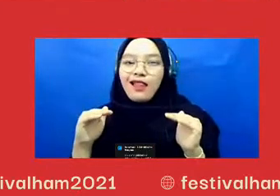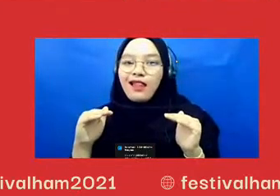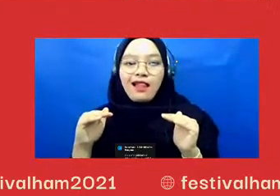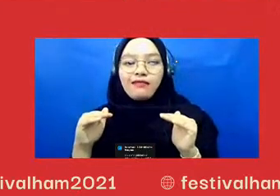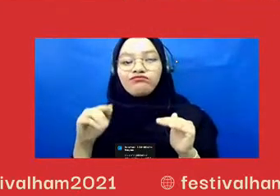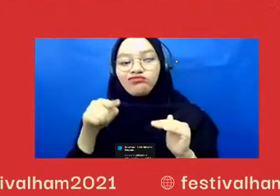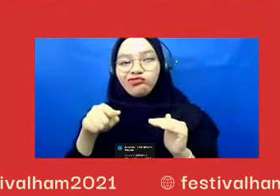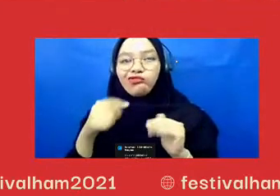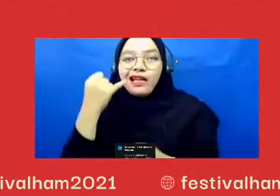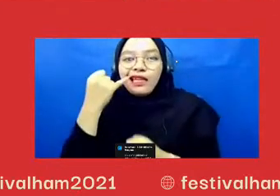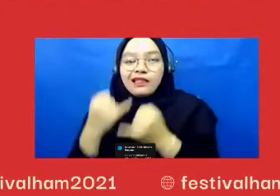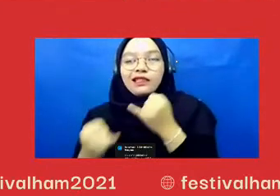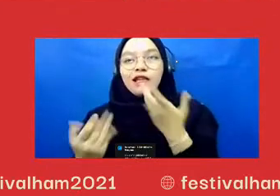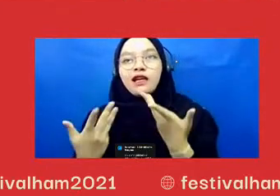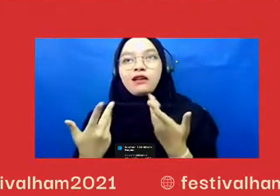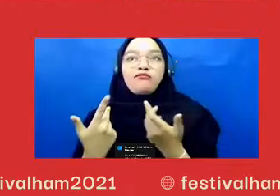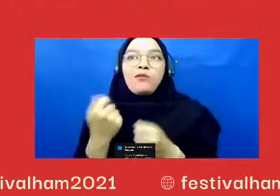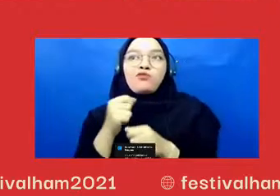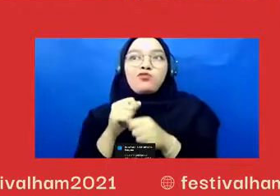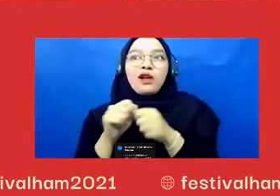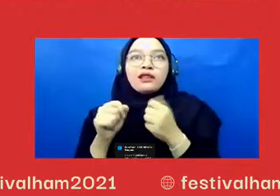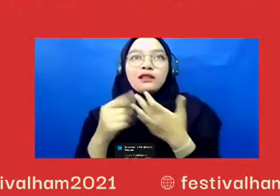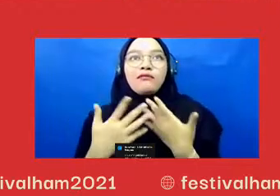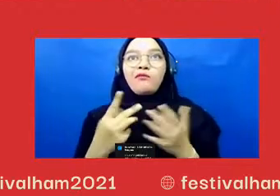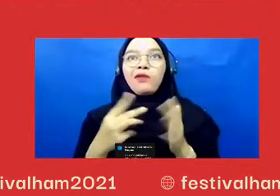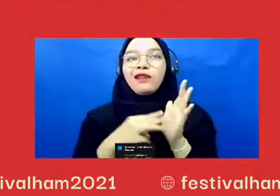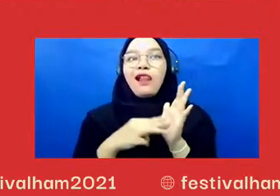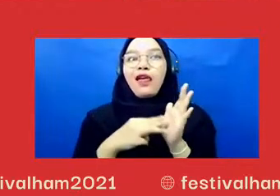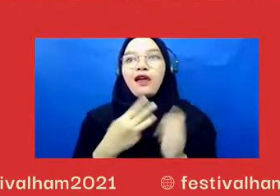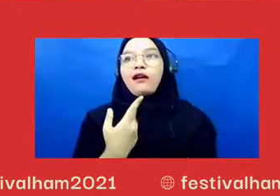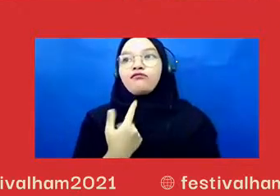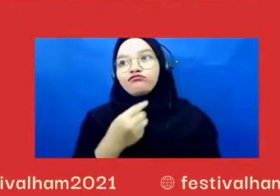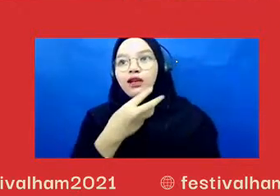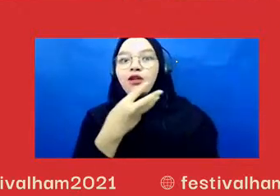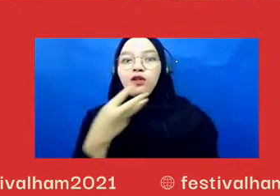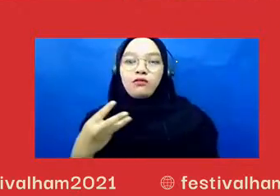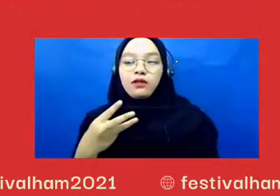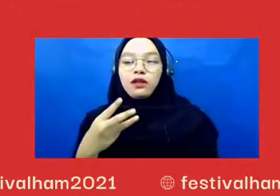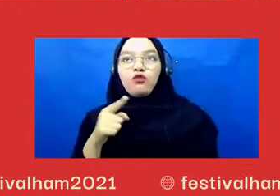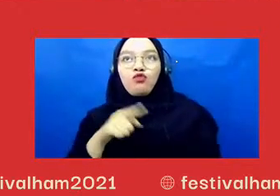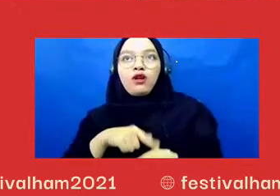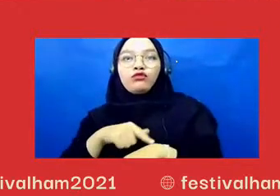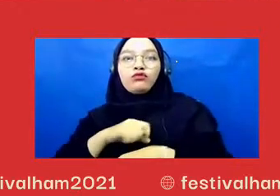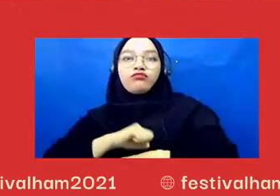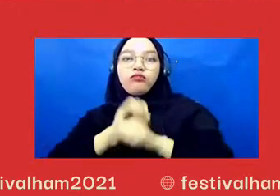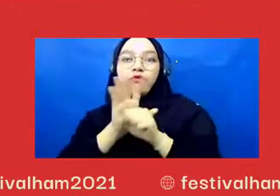menjadikan permasalahan ekonomi ketika terjadi pandemi.